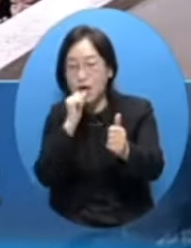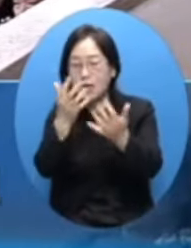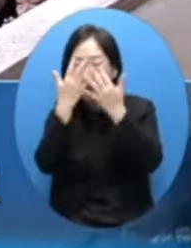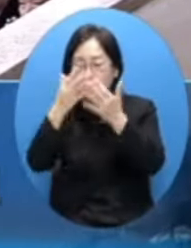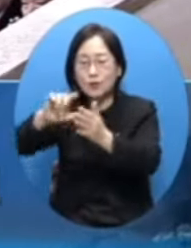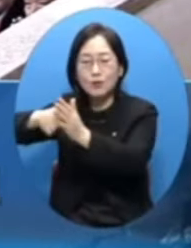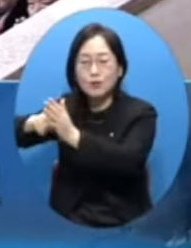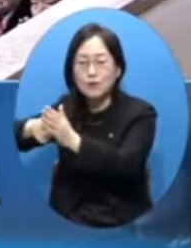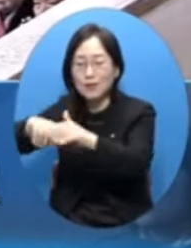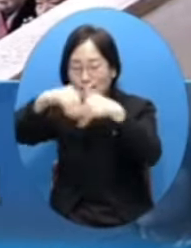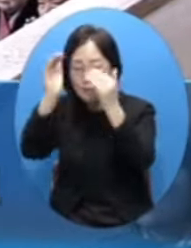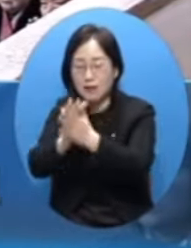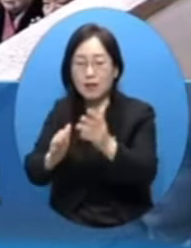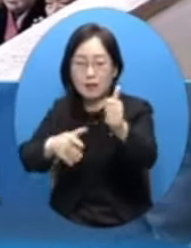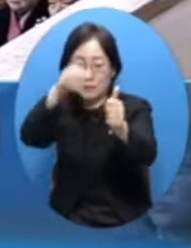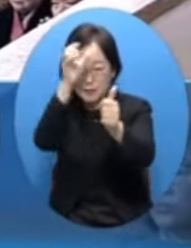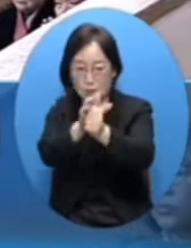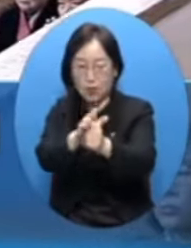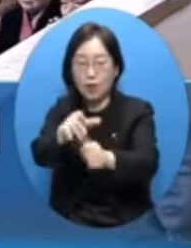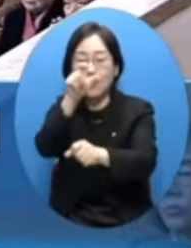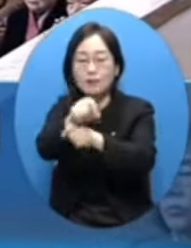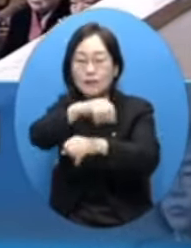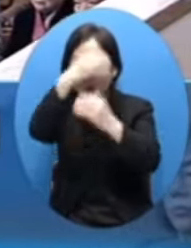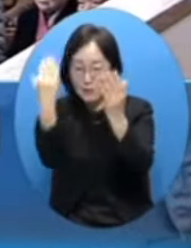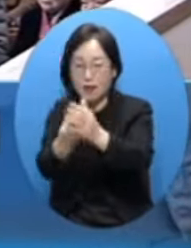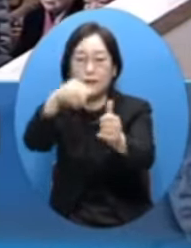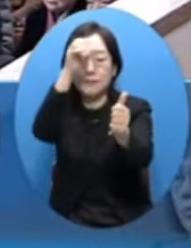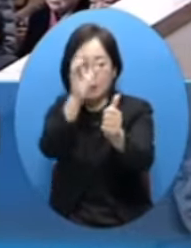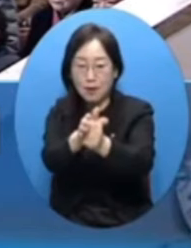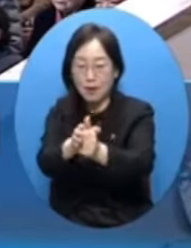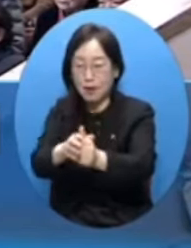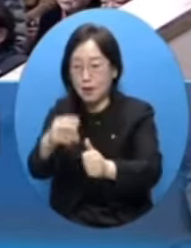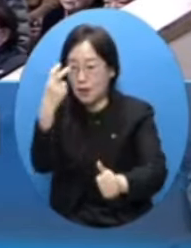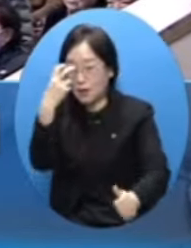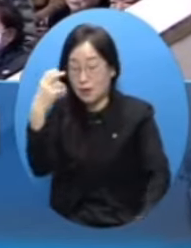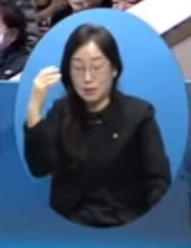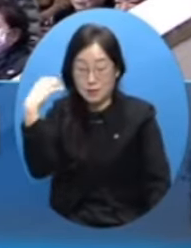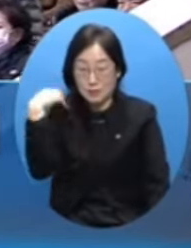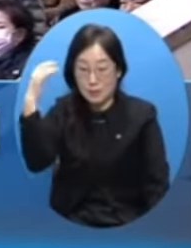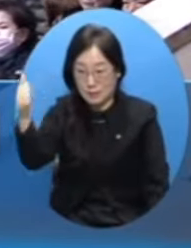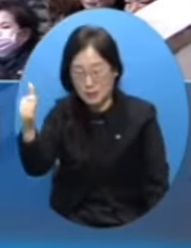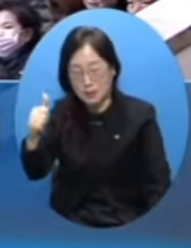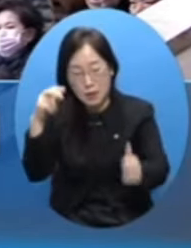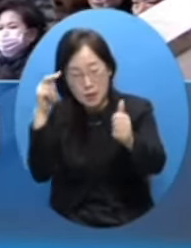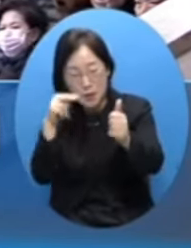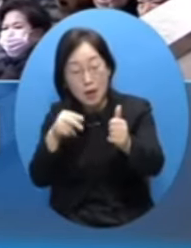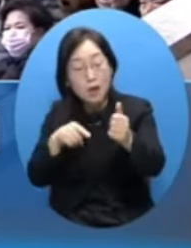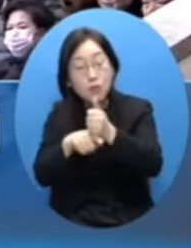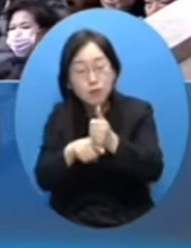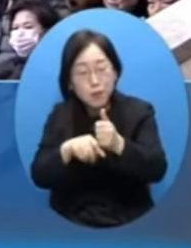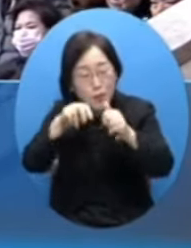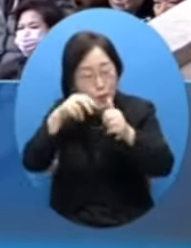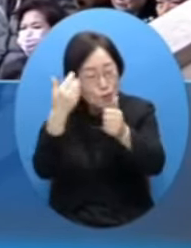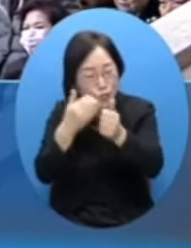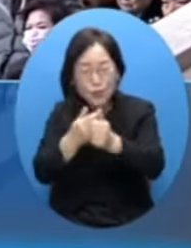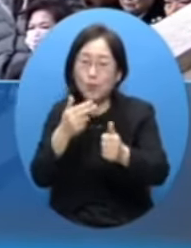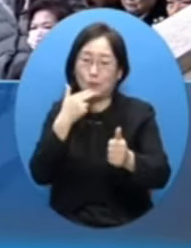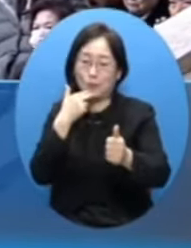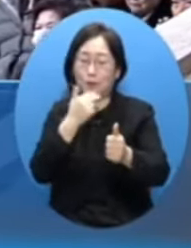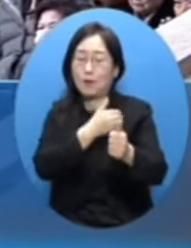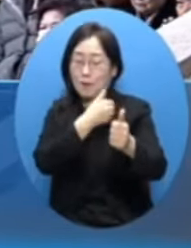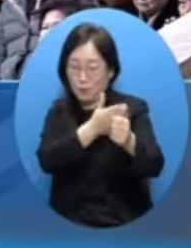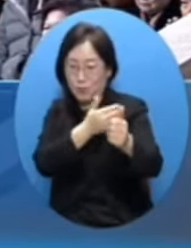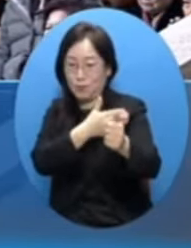재반 사물을 요셉이 처리하고 간수장은 그 손에 맡긴 것을 무엇인지 살펴보지 아니하였으니 이는 야훼께서 요셉과 함께